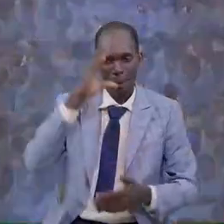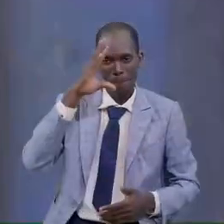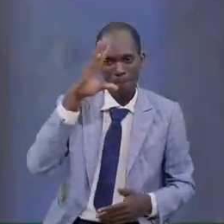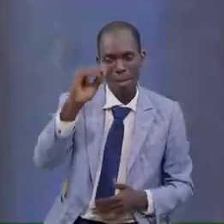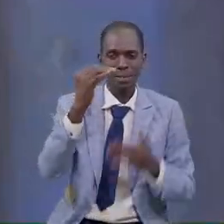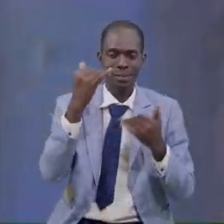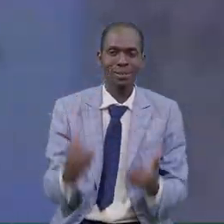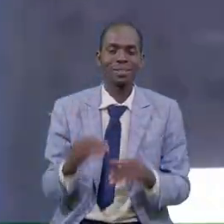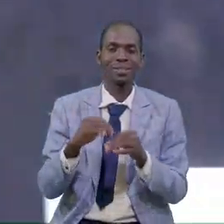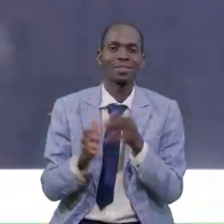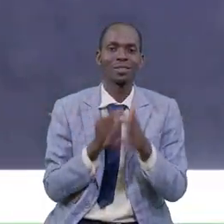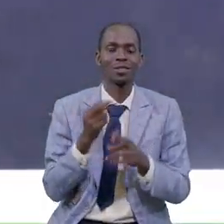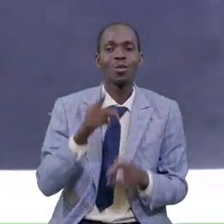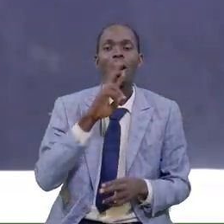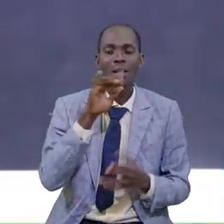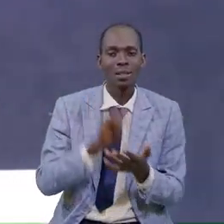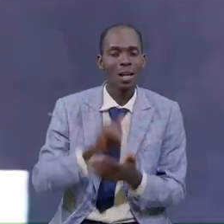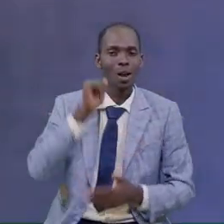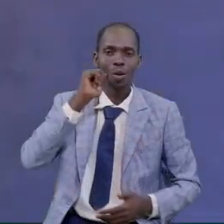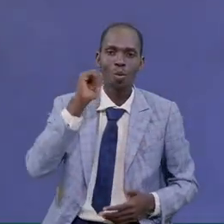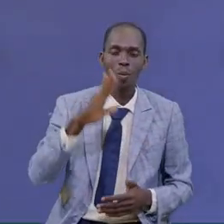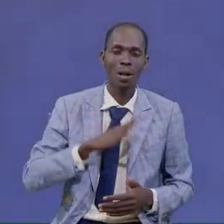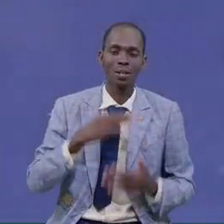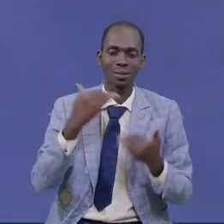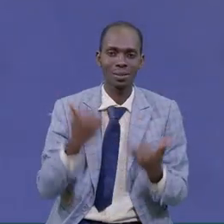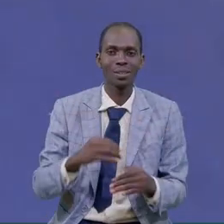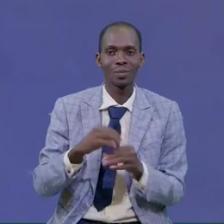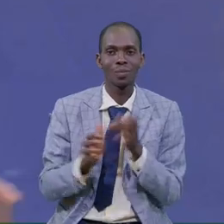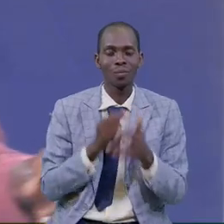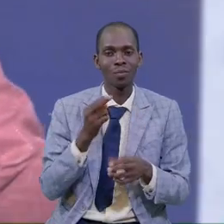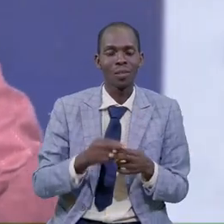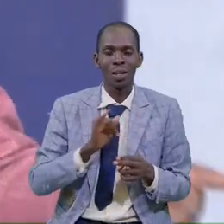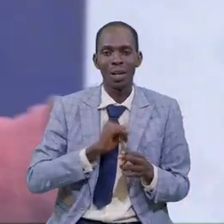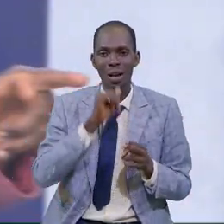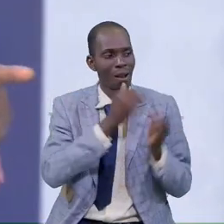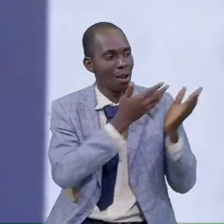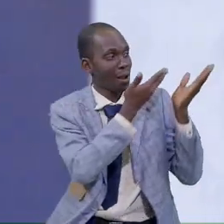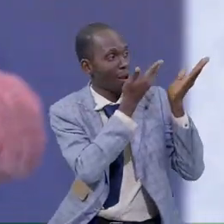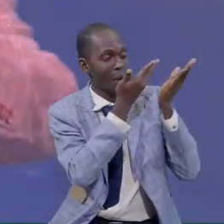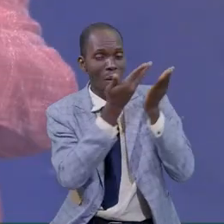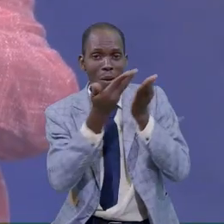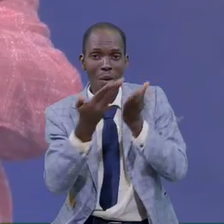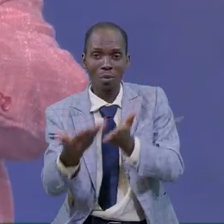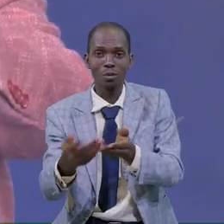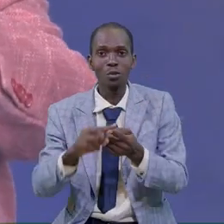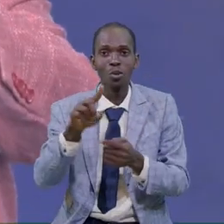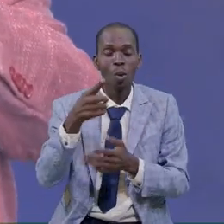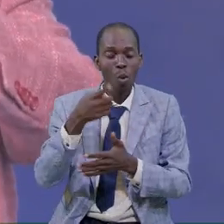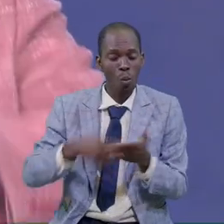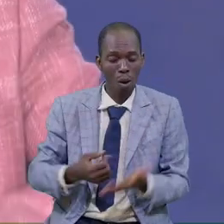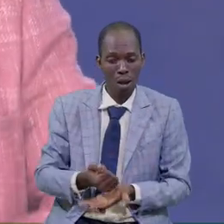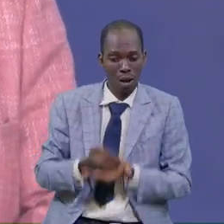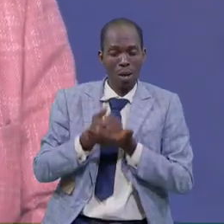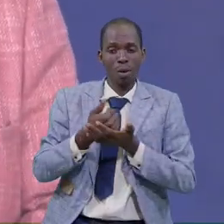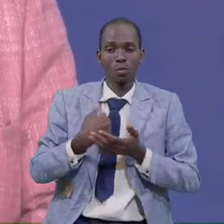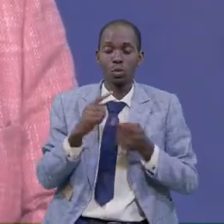es cette femme. Et je vous transmets ce qui m'a réveillé. Je